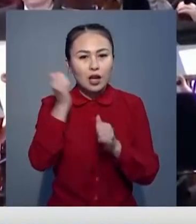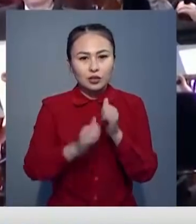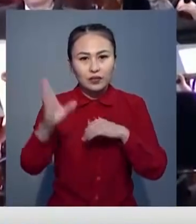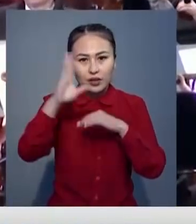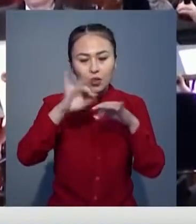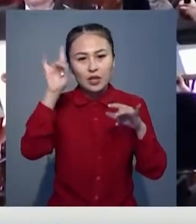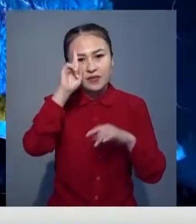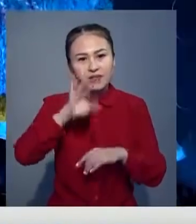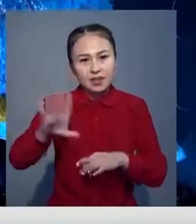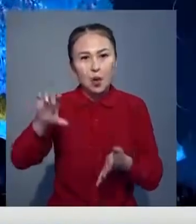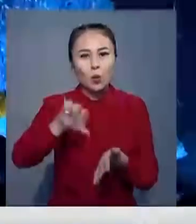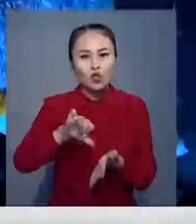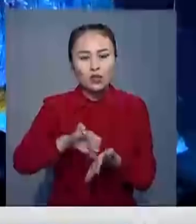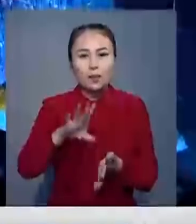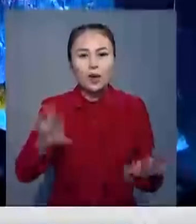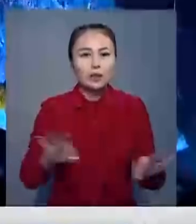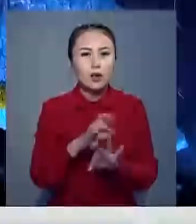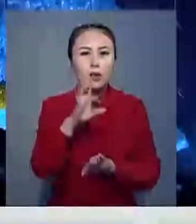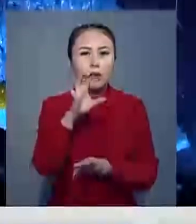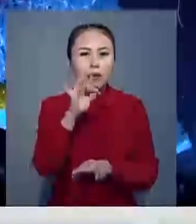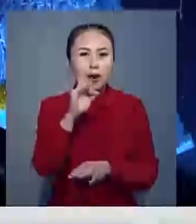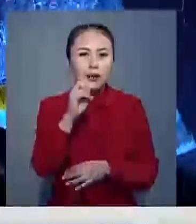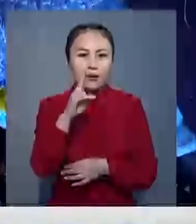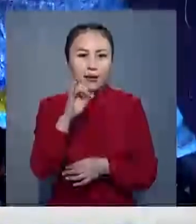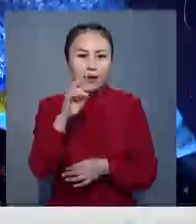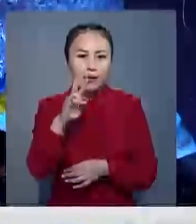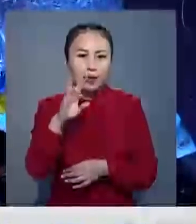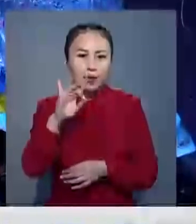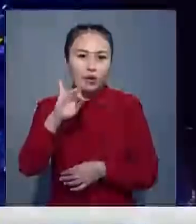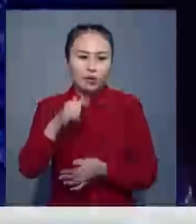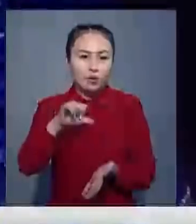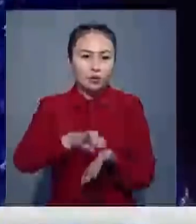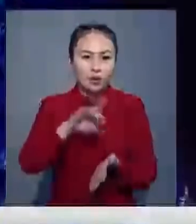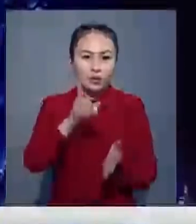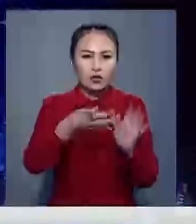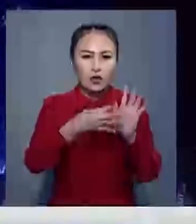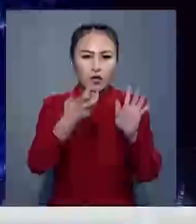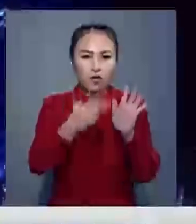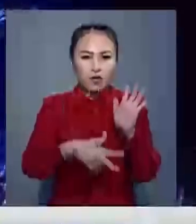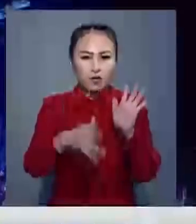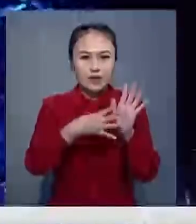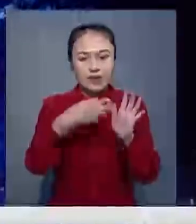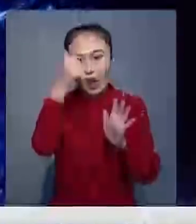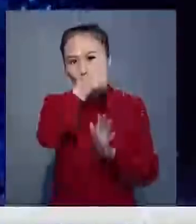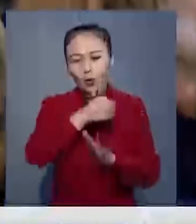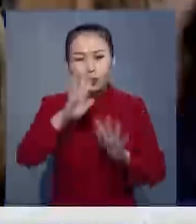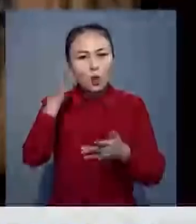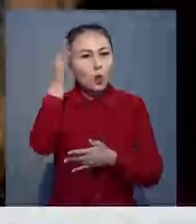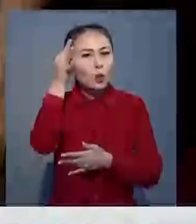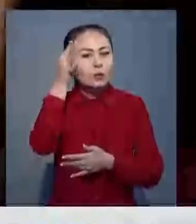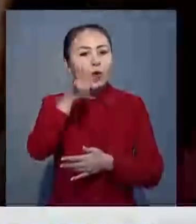қатысуымен концерттер болды. Шараның соңы Бранденбург қақпасында өтті. 1989 жылғы оқиғаны еске алу